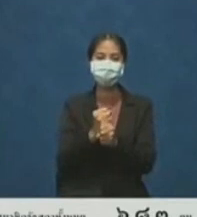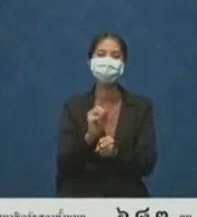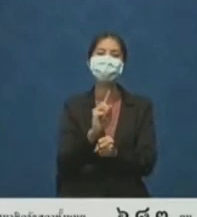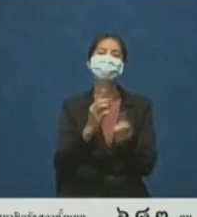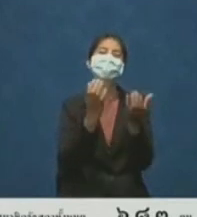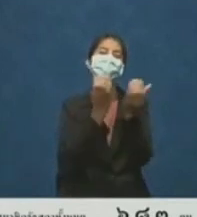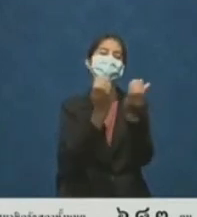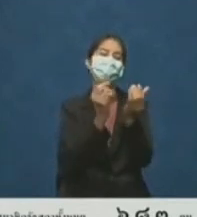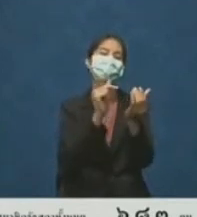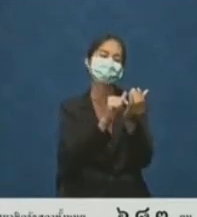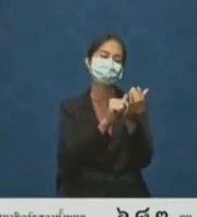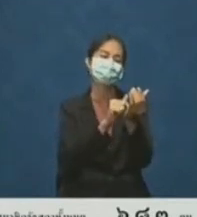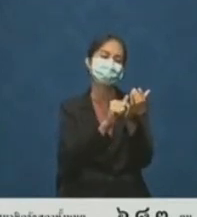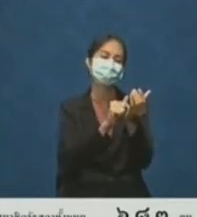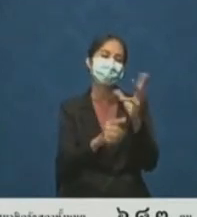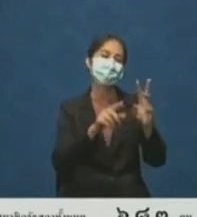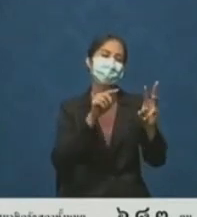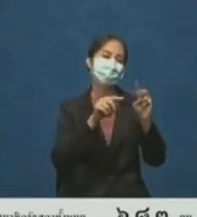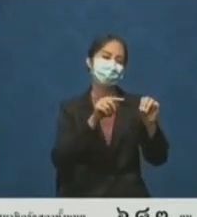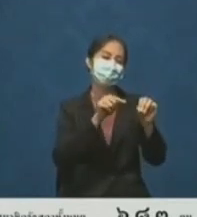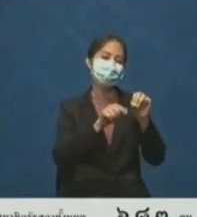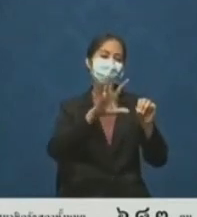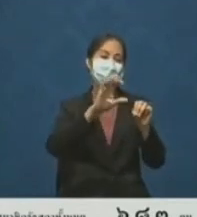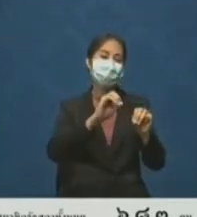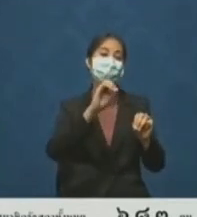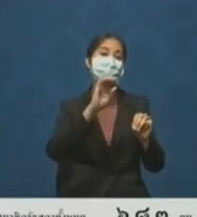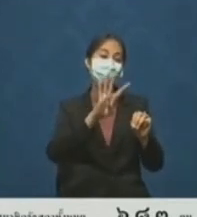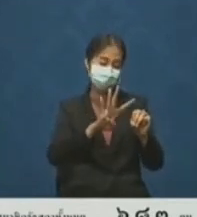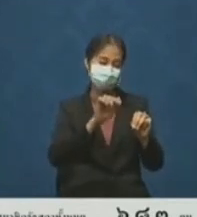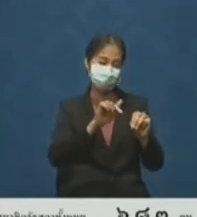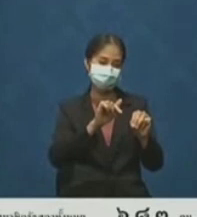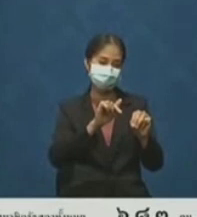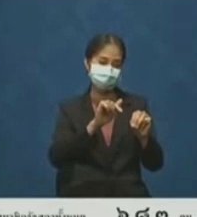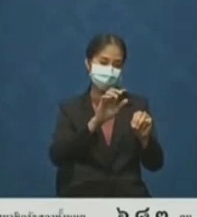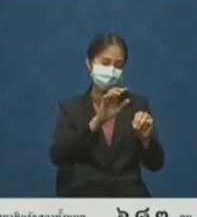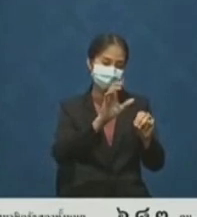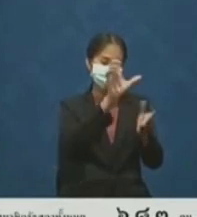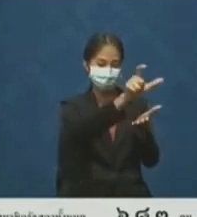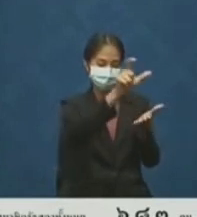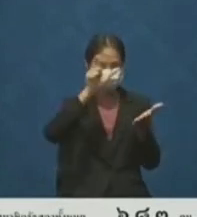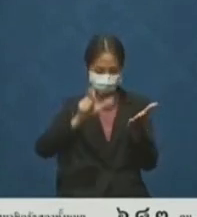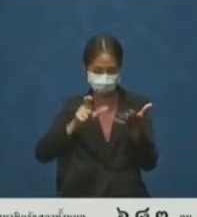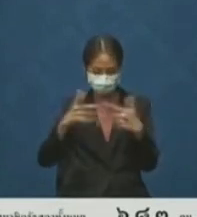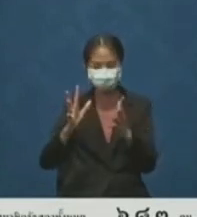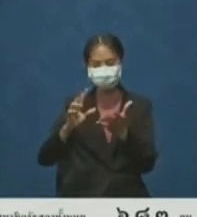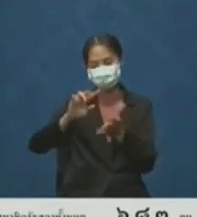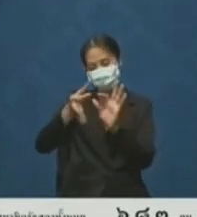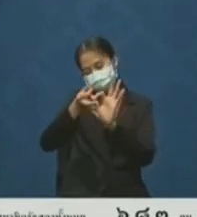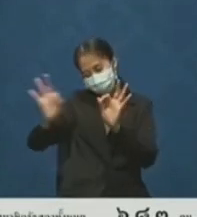กร่างพระราชบัญญัติฉบับนี้หนีไม่พ้นรัฐธรรมนูญรัฐธรรมนูญมาตรา54ประกอบ258จอเป็นกรอบหลักที่เร